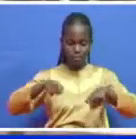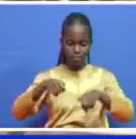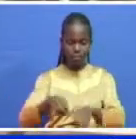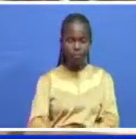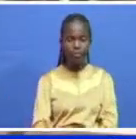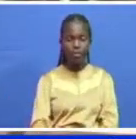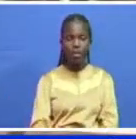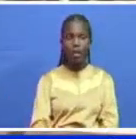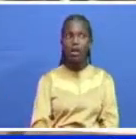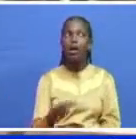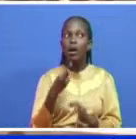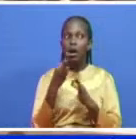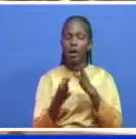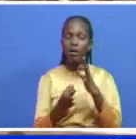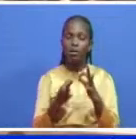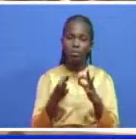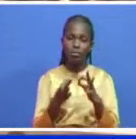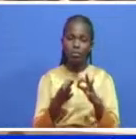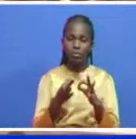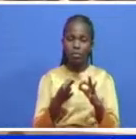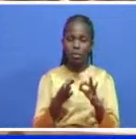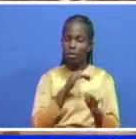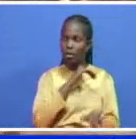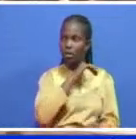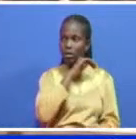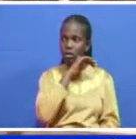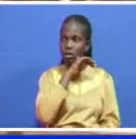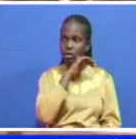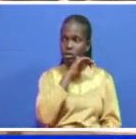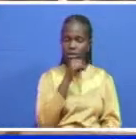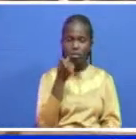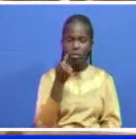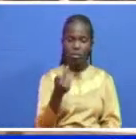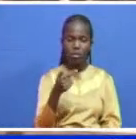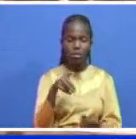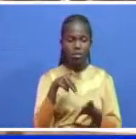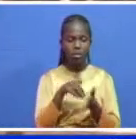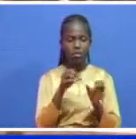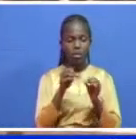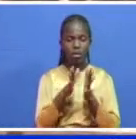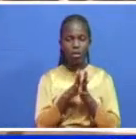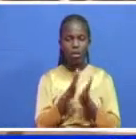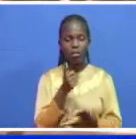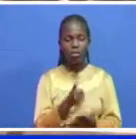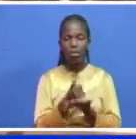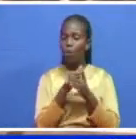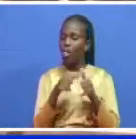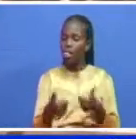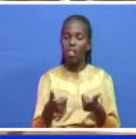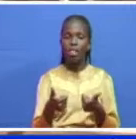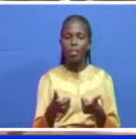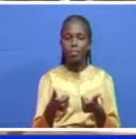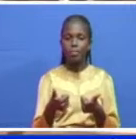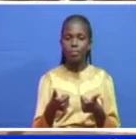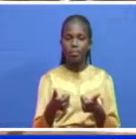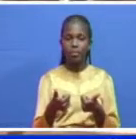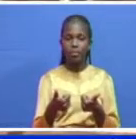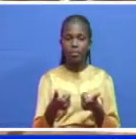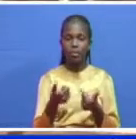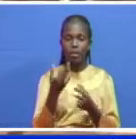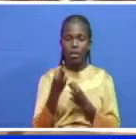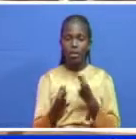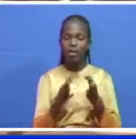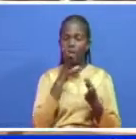edhe kwa bati nseo mheshimiwa Raila Amolo Odinga akasenda kuungama na yemu tethezia, nuseo. Azia kethe ya